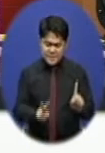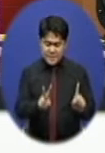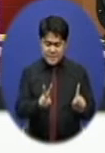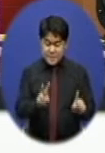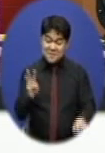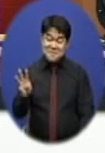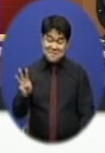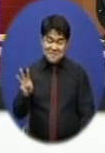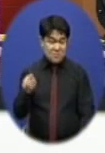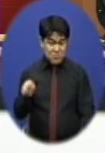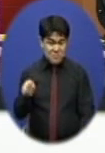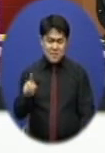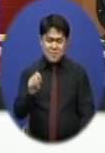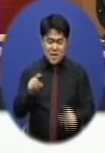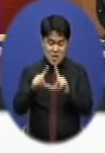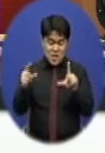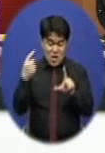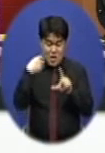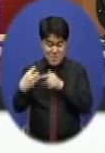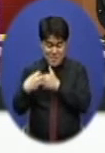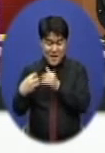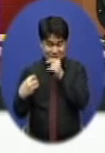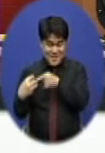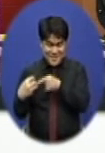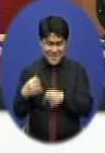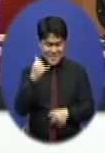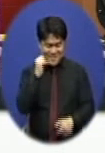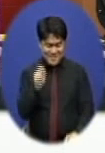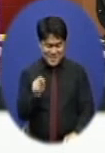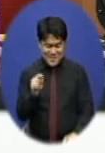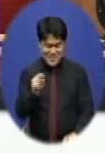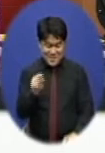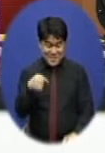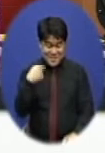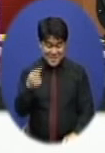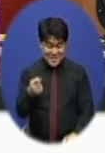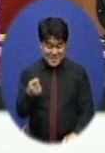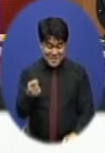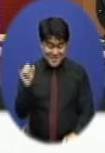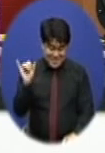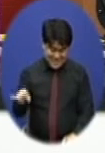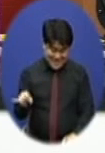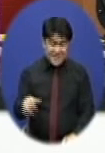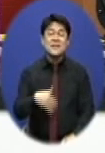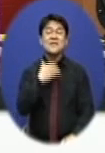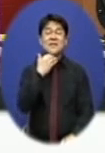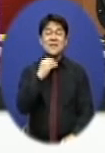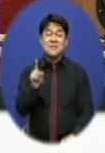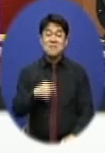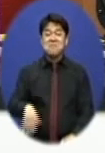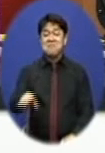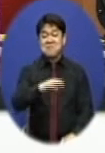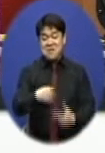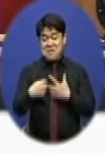그렇죠. 네. 전화기를 누르시고 번호를 누르시고 네. 전화기를 놓고 기다리시면 네.